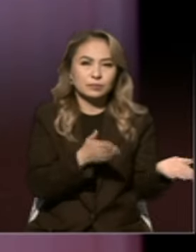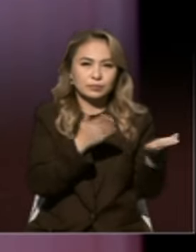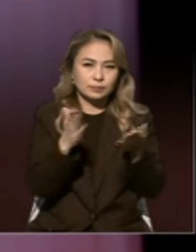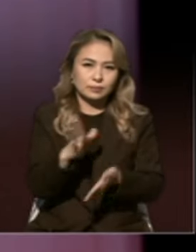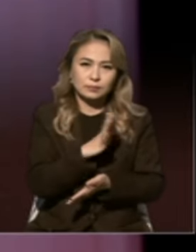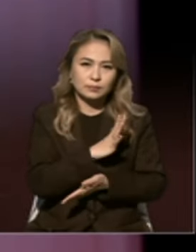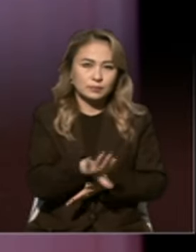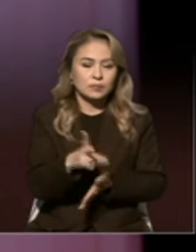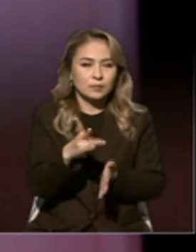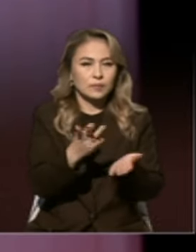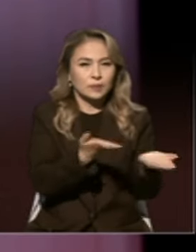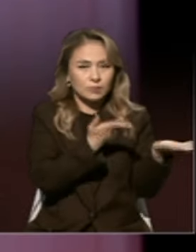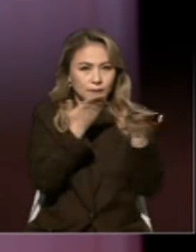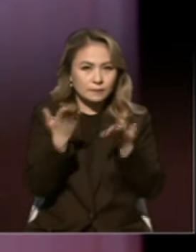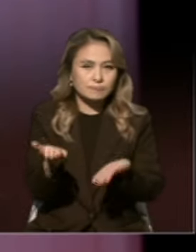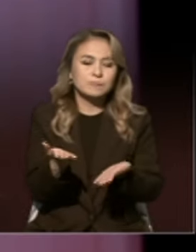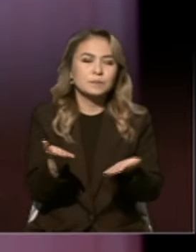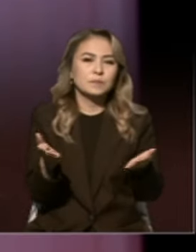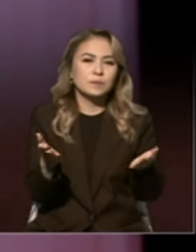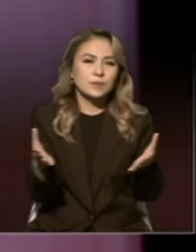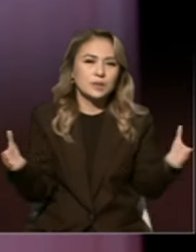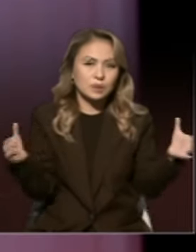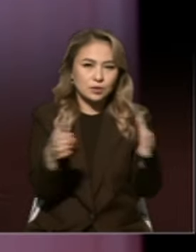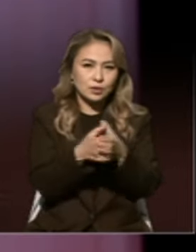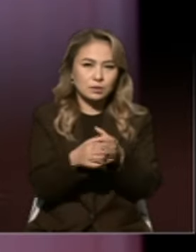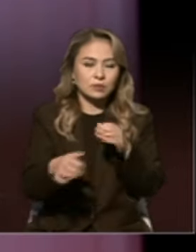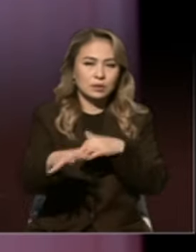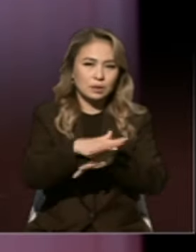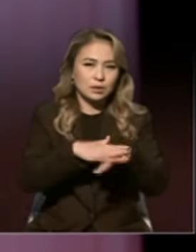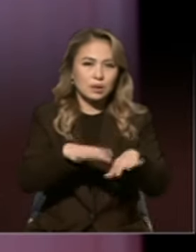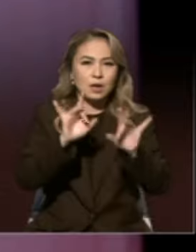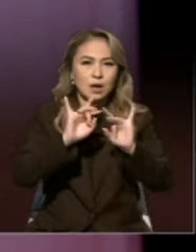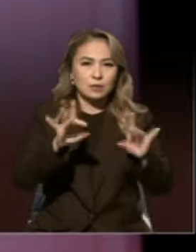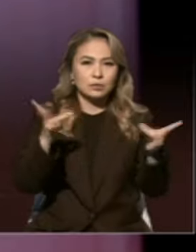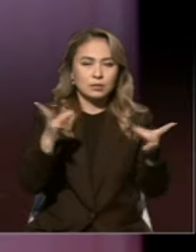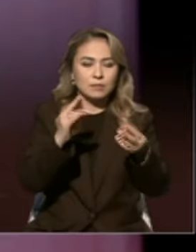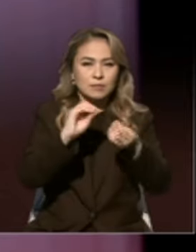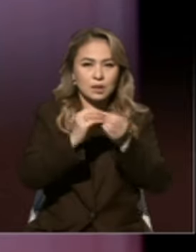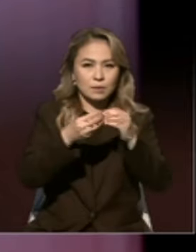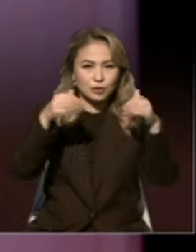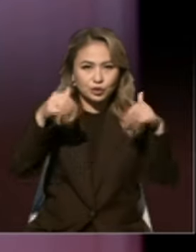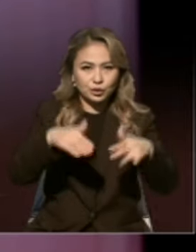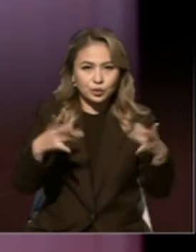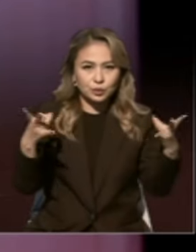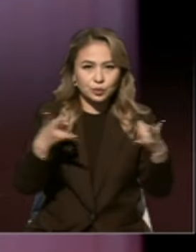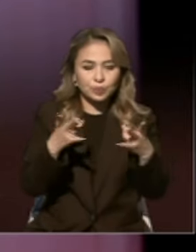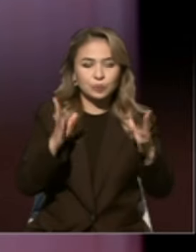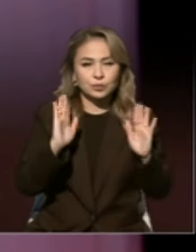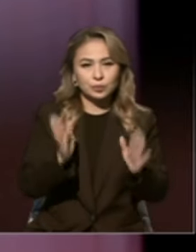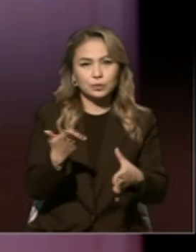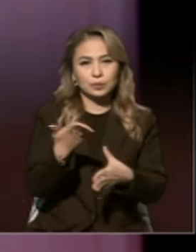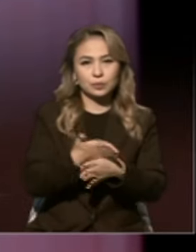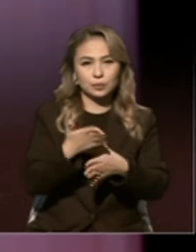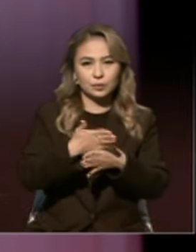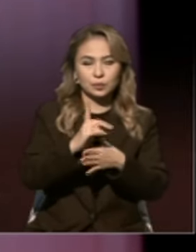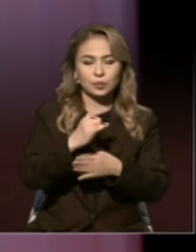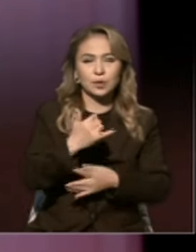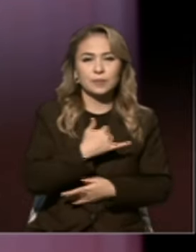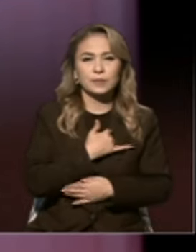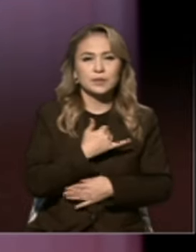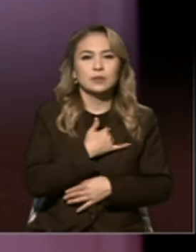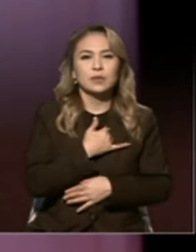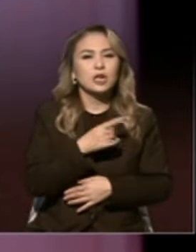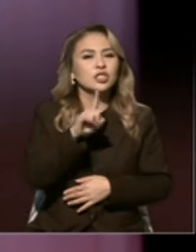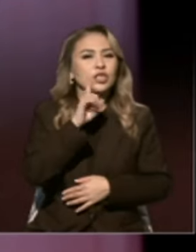жоқ. Шақыру керек. Жинаңдар, айтыңдар, мына проблеманы шешіп беріңдер. Шешіп береді. Өйткені бізде жаңа